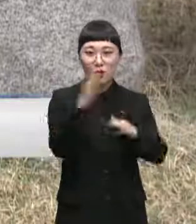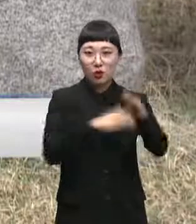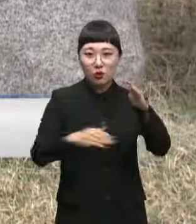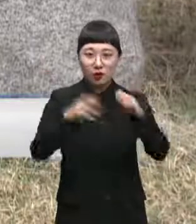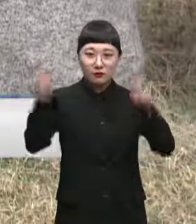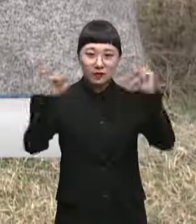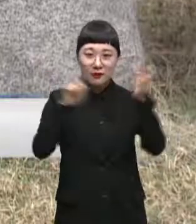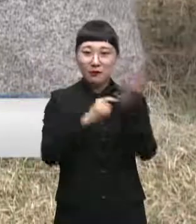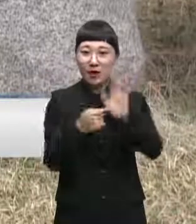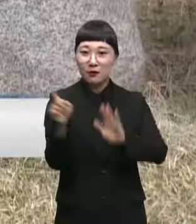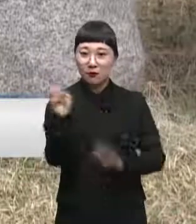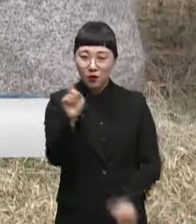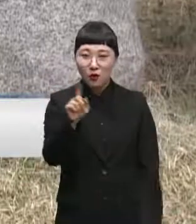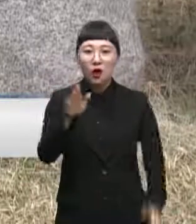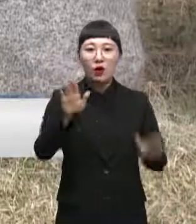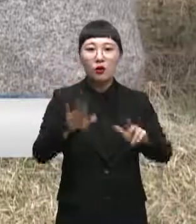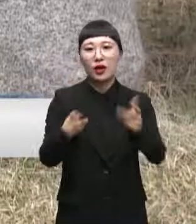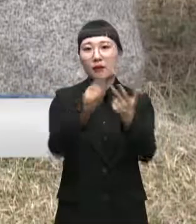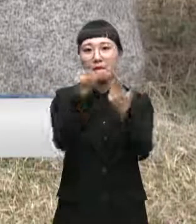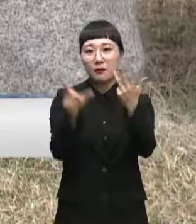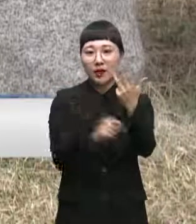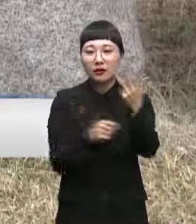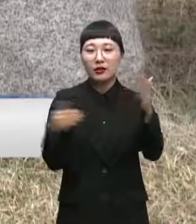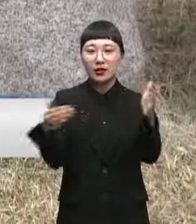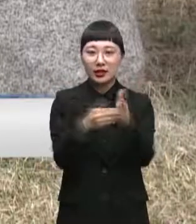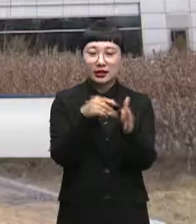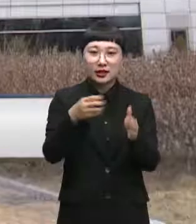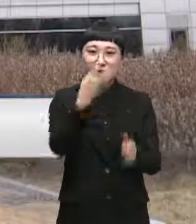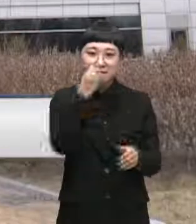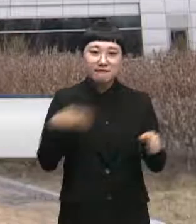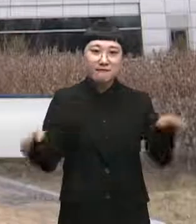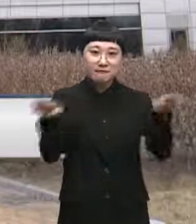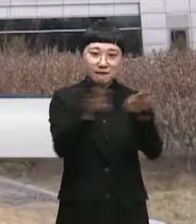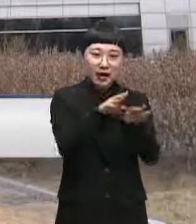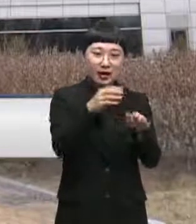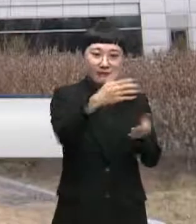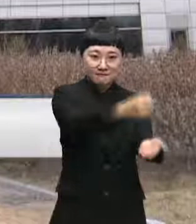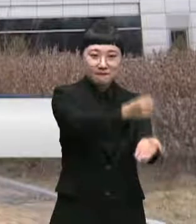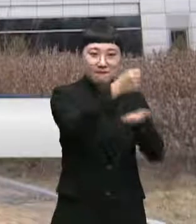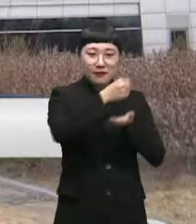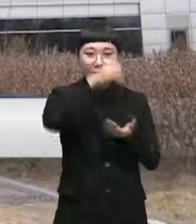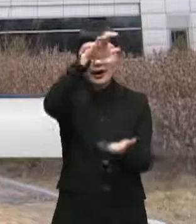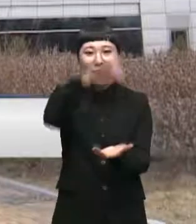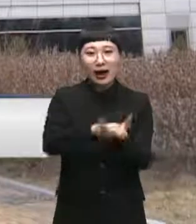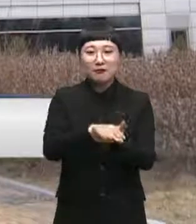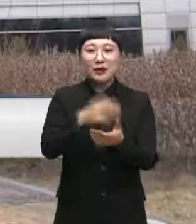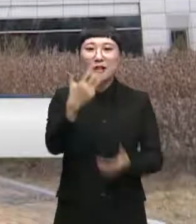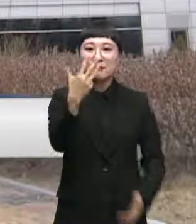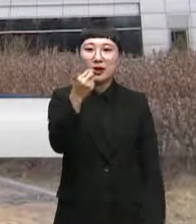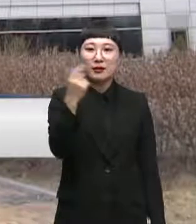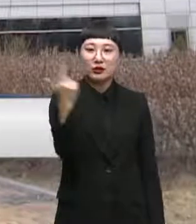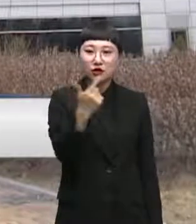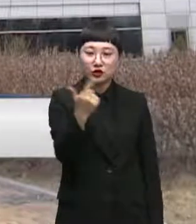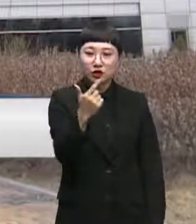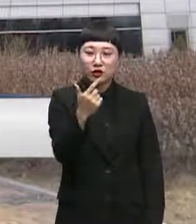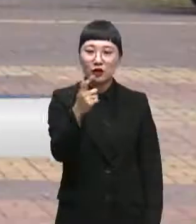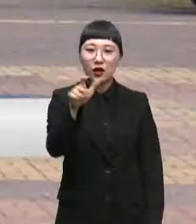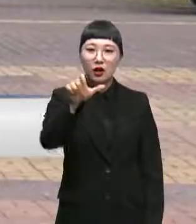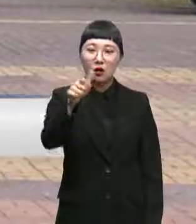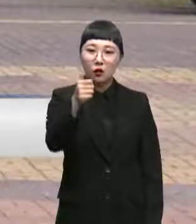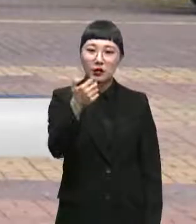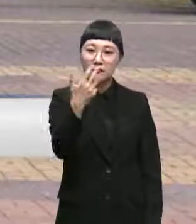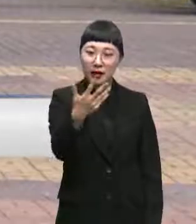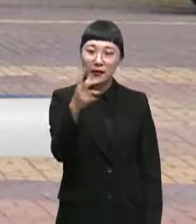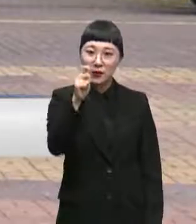인천 지자체들의 올해 8월까지 수도권 매립지 직매립 생활 폐기물 반입량 합계는 8만 6,058톤으로